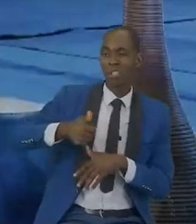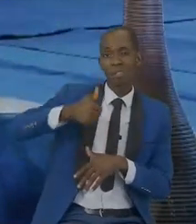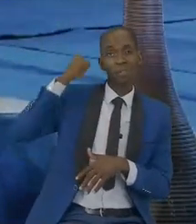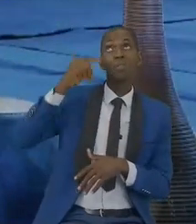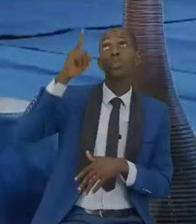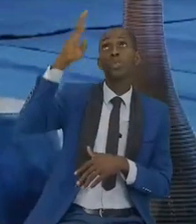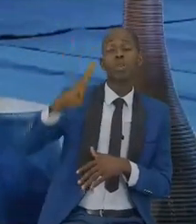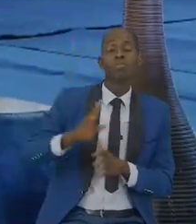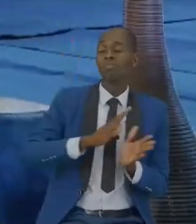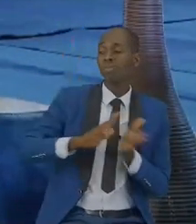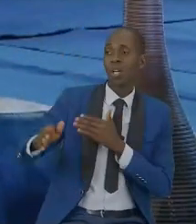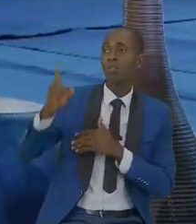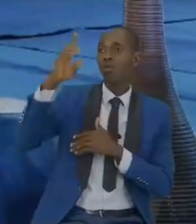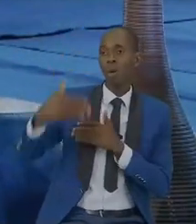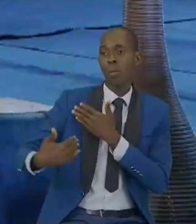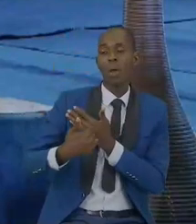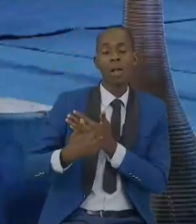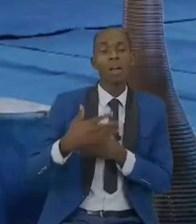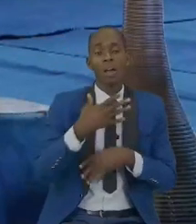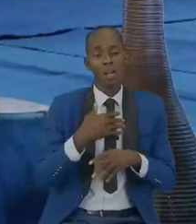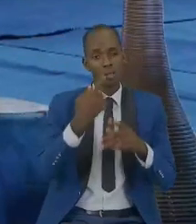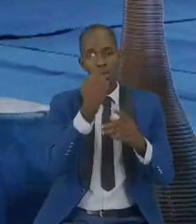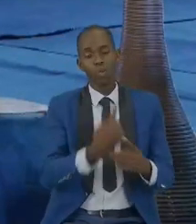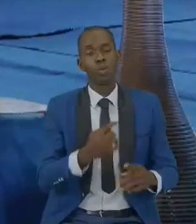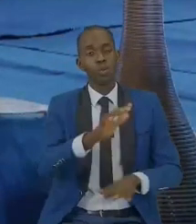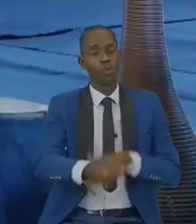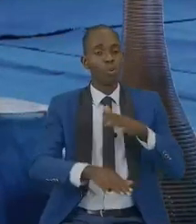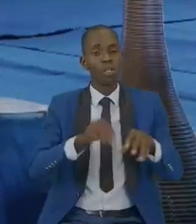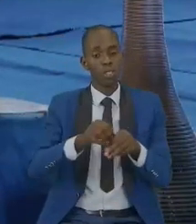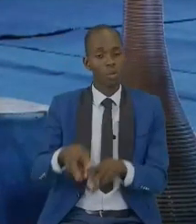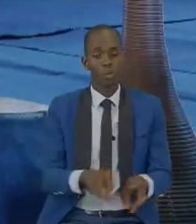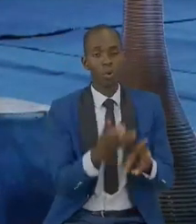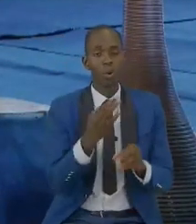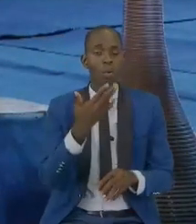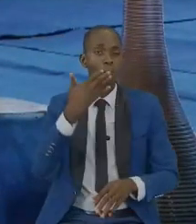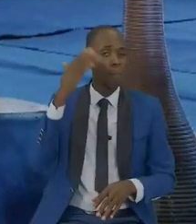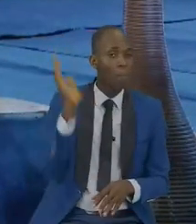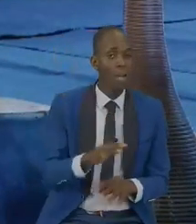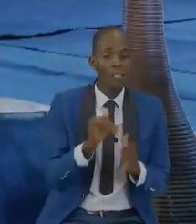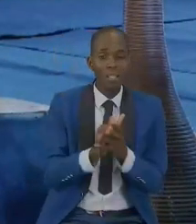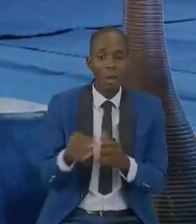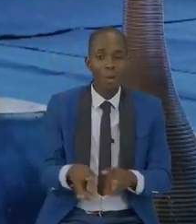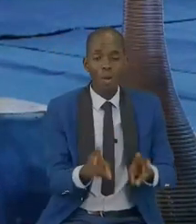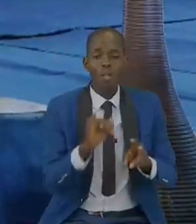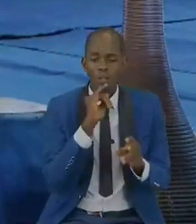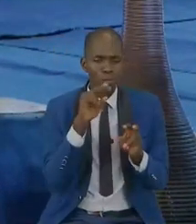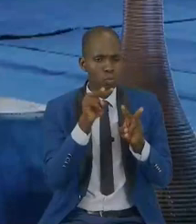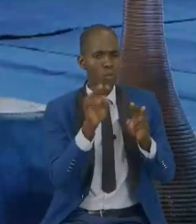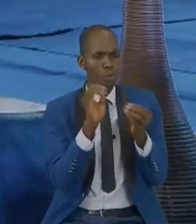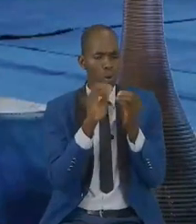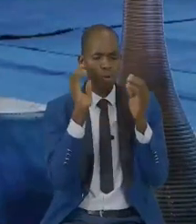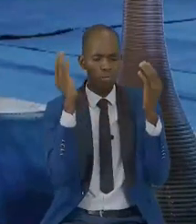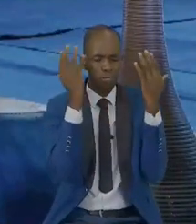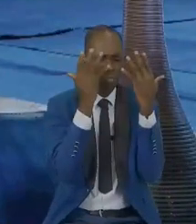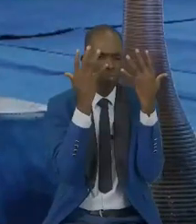voix de celui-là qui abandonne Dieu et laisse Dieu derrière lui et suit la voie du mal, cette